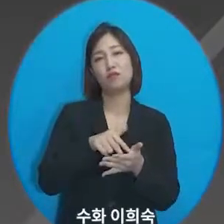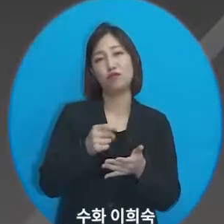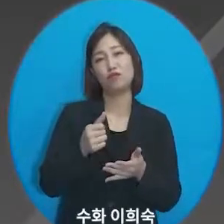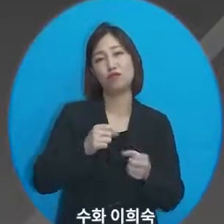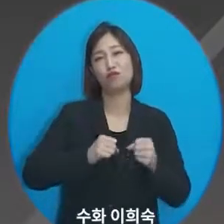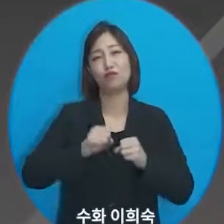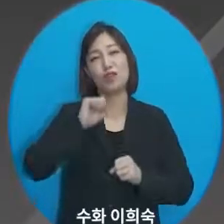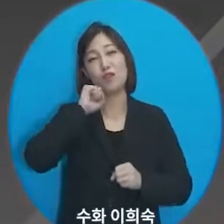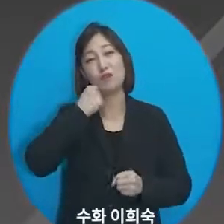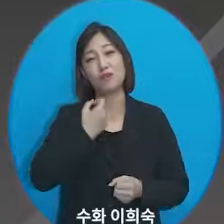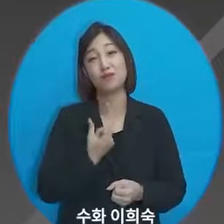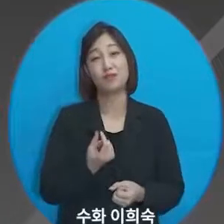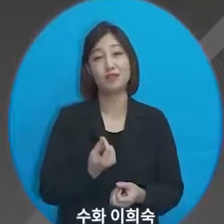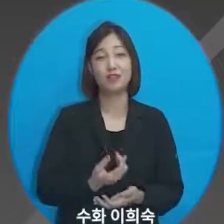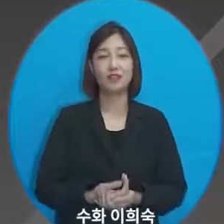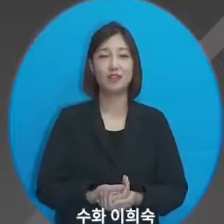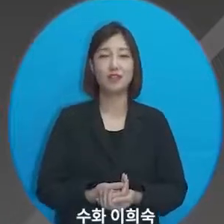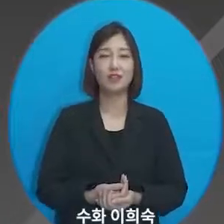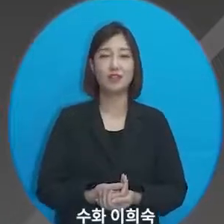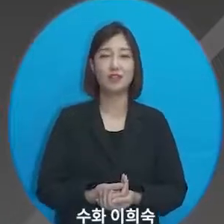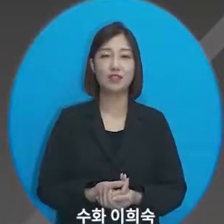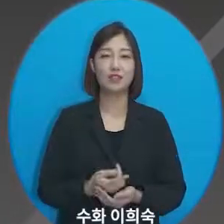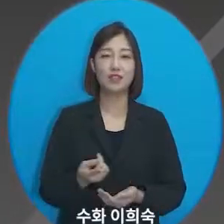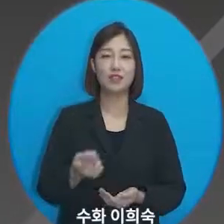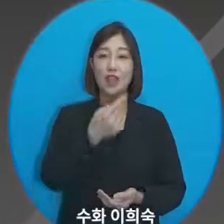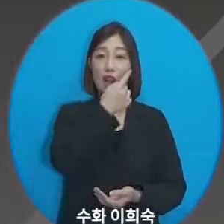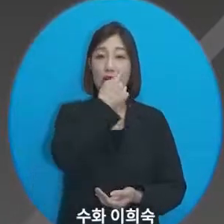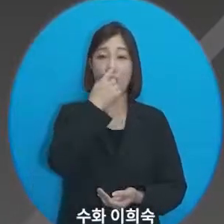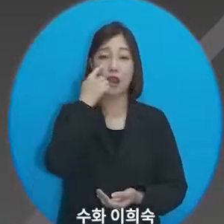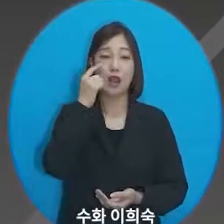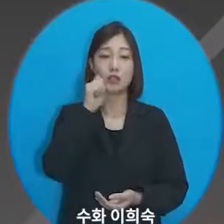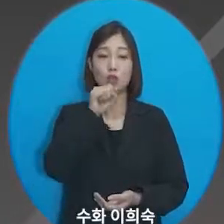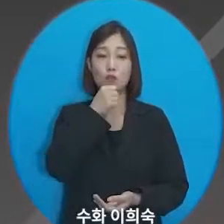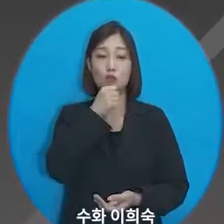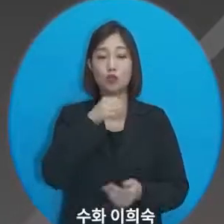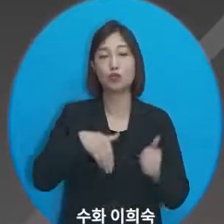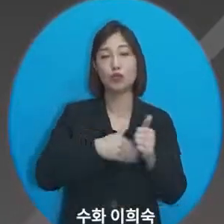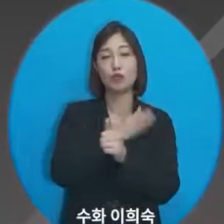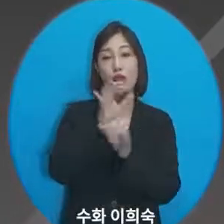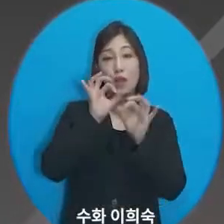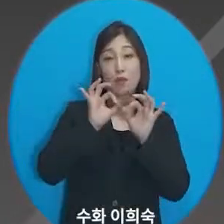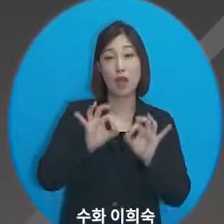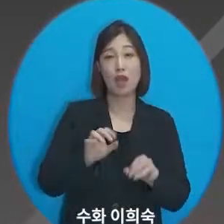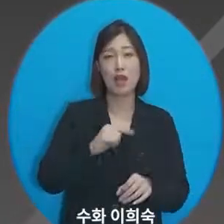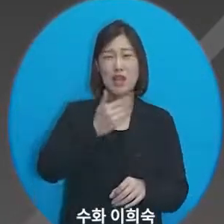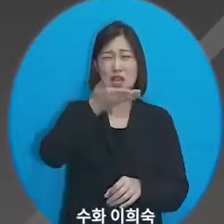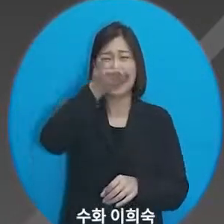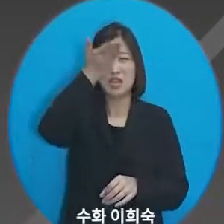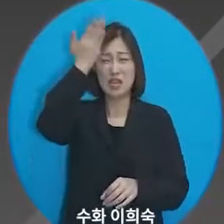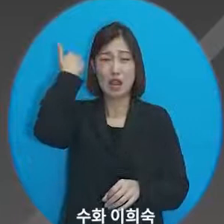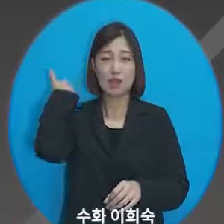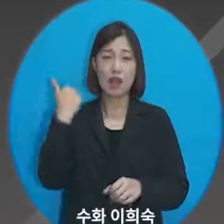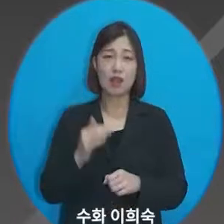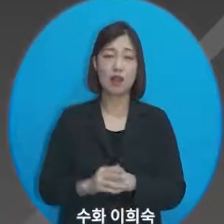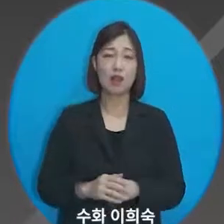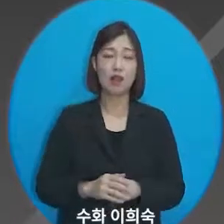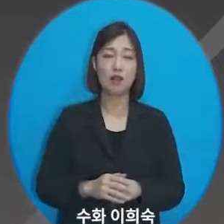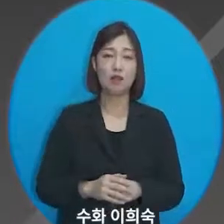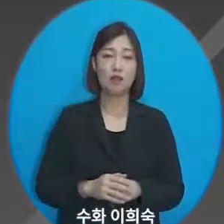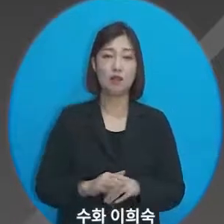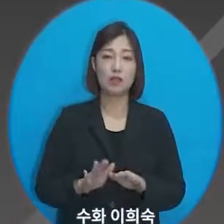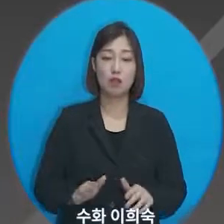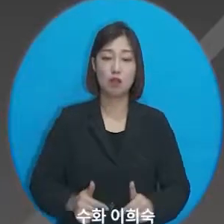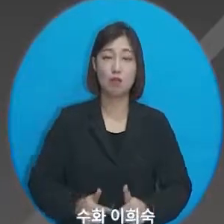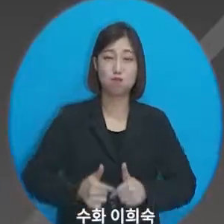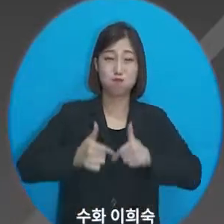BF 생활 인증제도의 어떤 실적을 보면요. 지금 보시는 것 같이 2008년도 이후에 계속